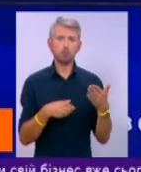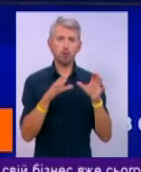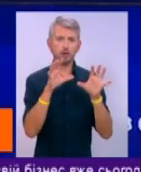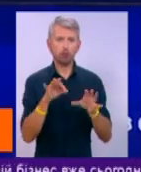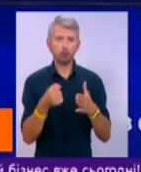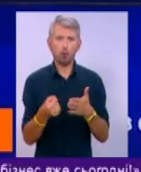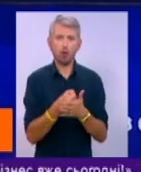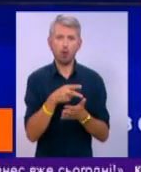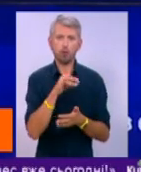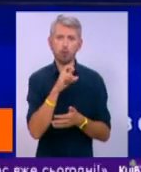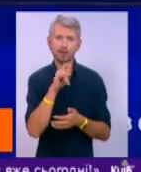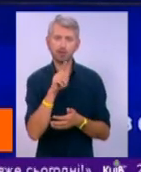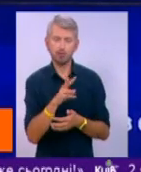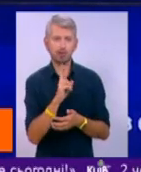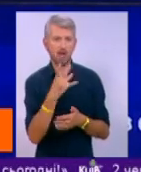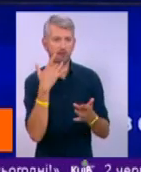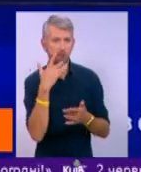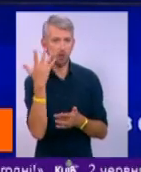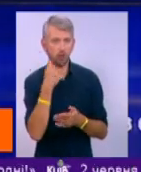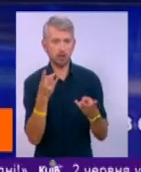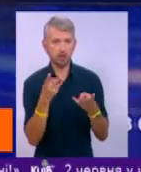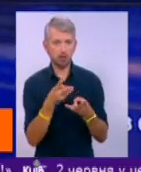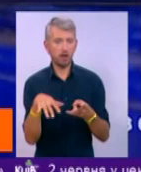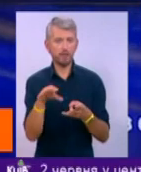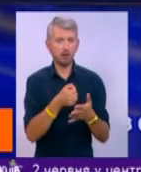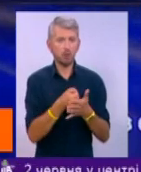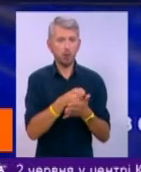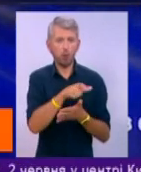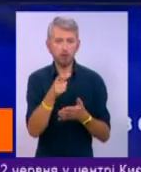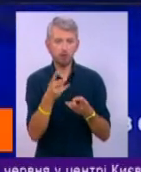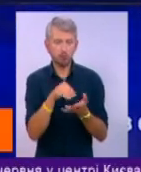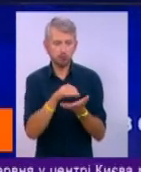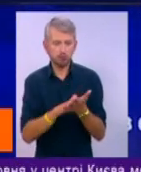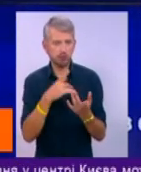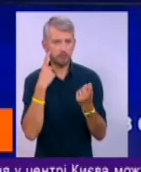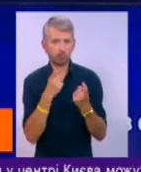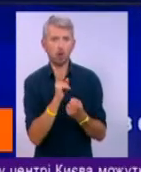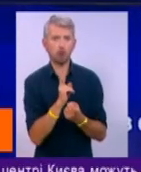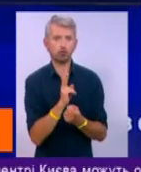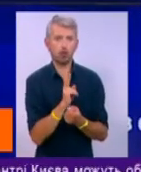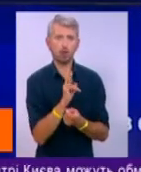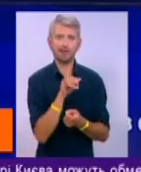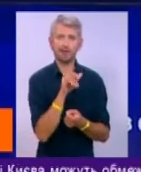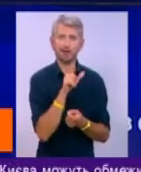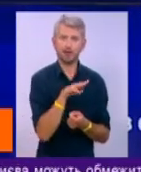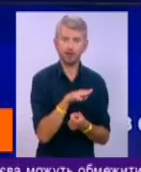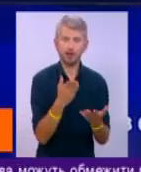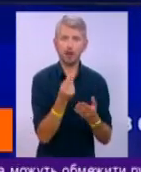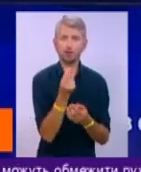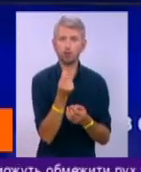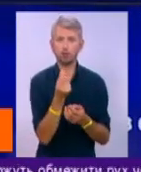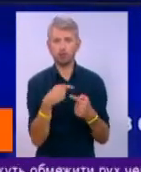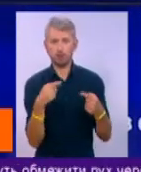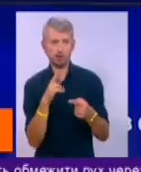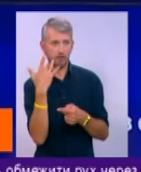про лобізм, як в Америці, коли потрібно всім лобістам декларувати певну інформацію, хто клієнт, яка сума і так далі, так далі, так далі, як